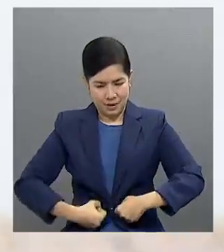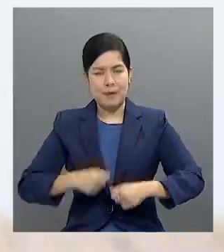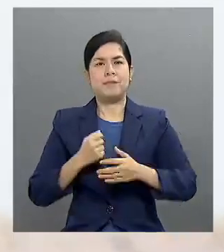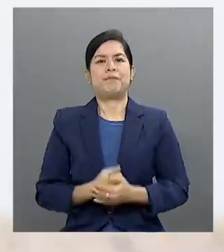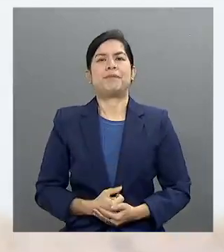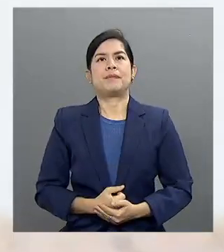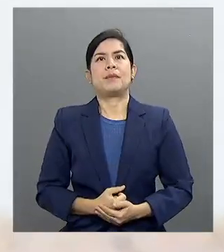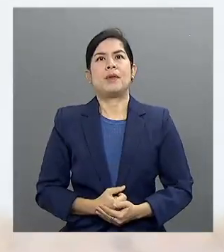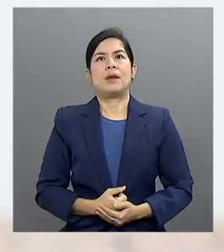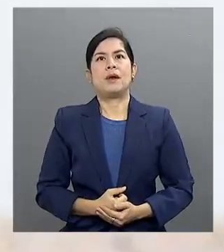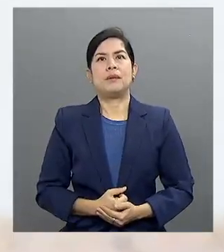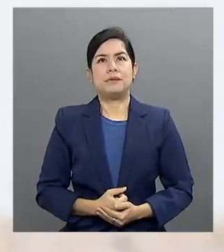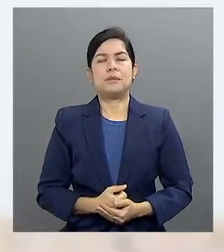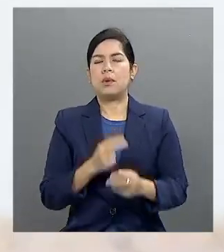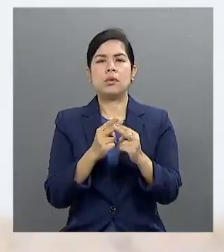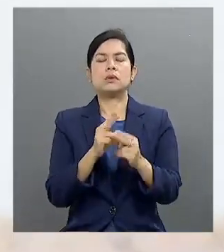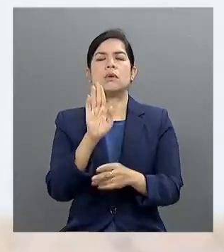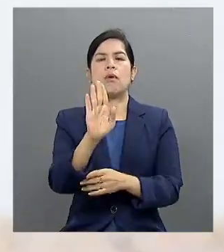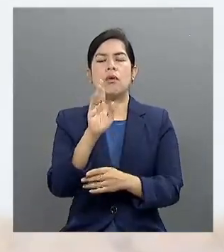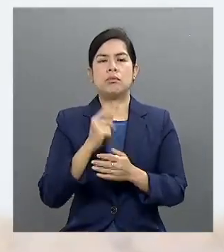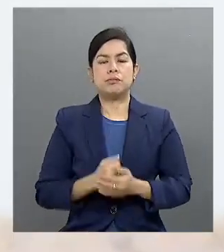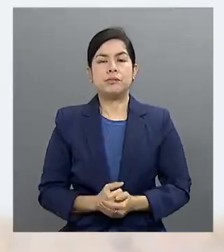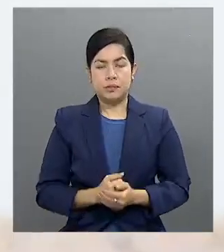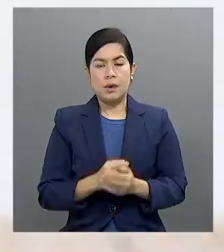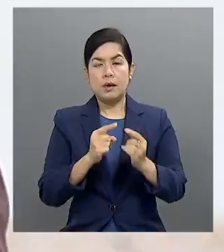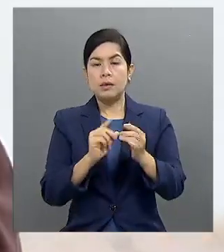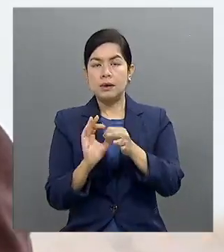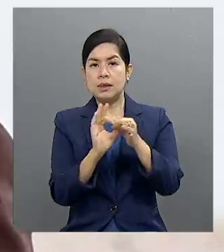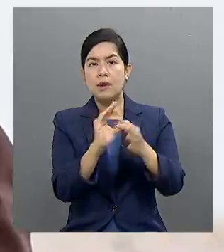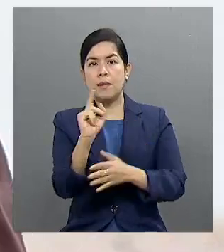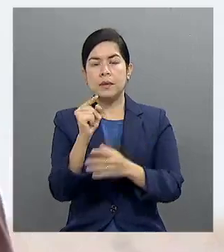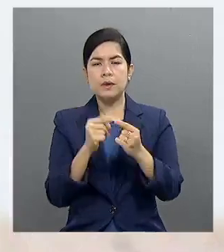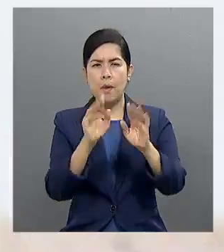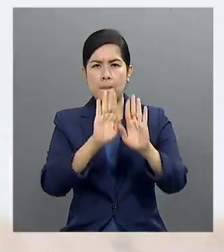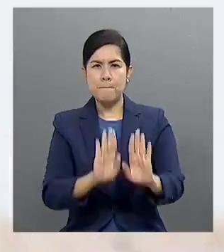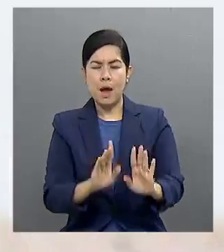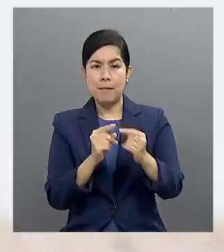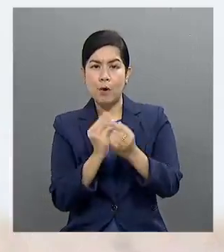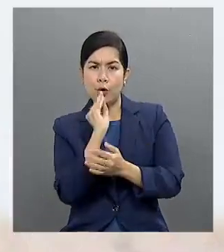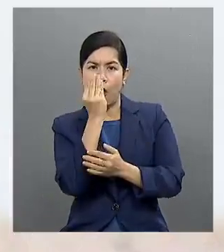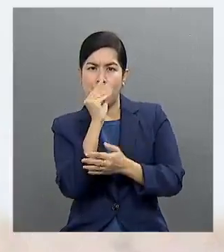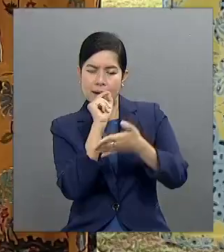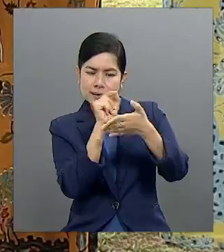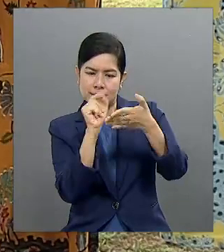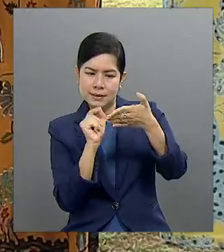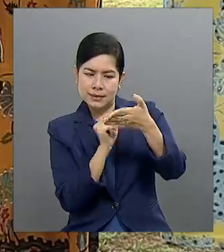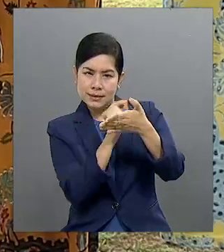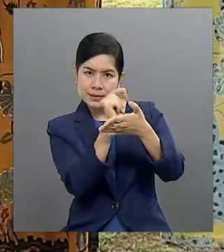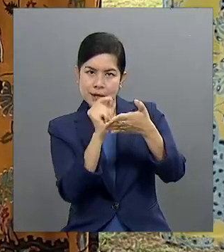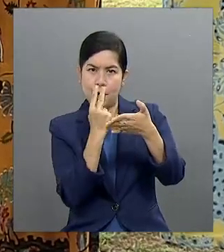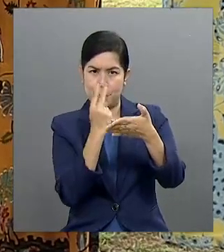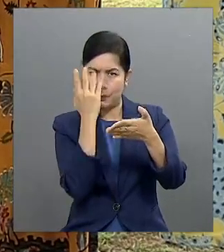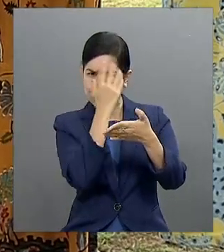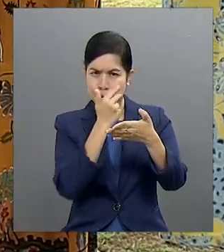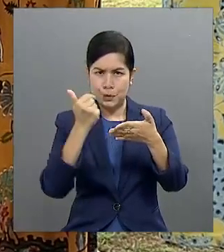ซูเลมนะครับเคบายาซูเลมก็คือในเรื่องของการฉลุลวดลายดอกไม้ต่างๆออกมาคือเสื้อผ้าของคนภูเก็ตเนี่ยมันก็มีวิ